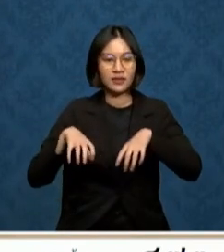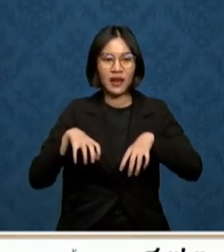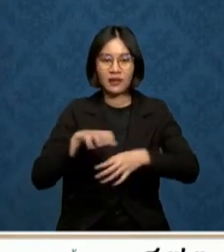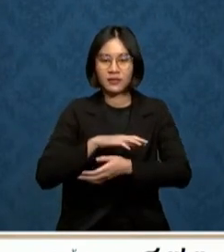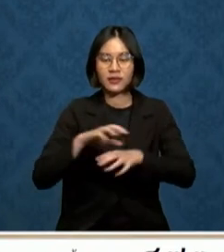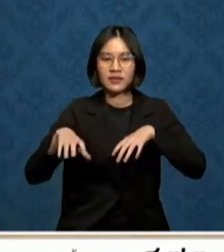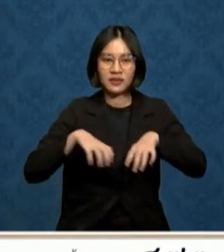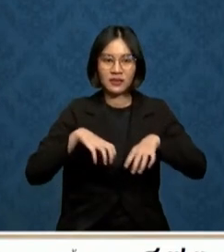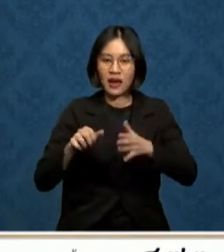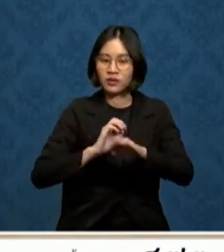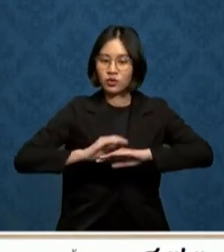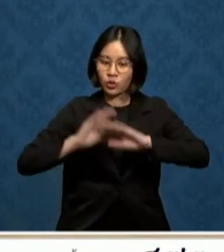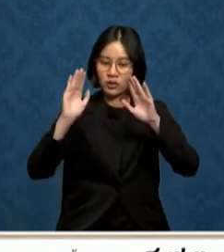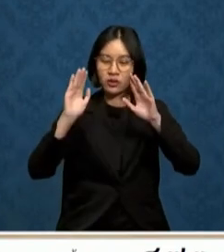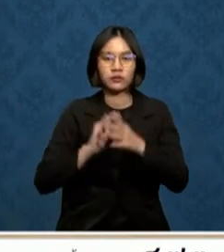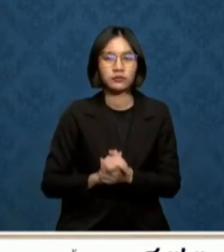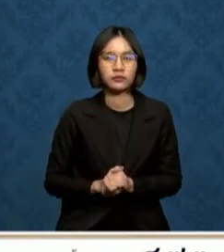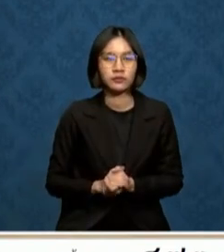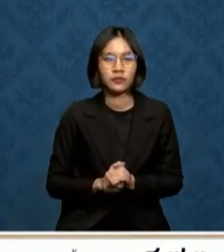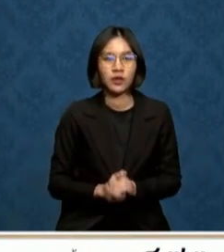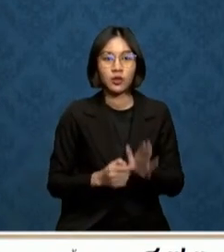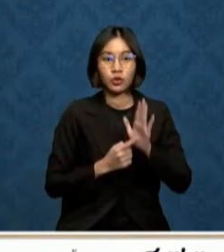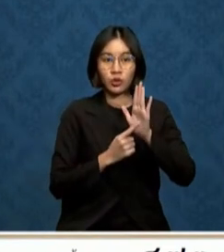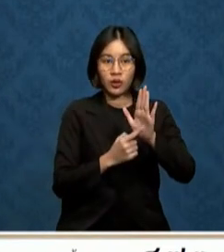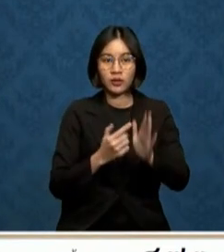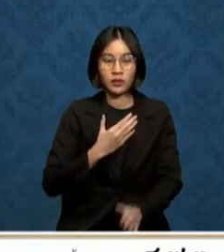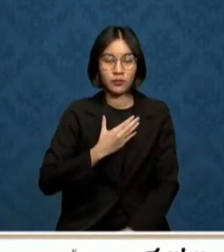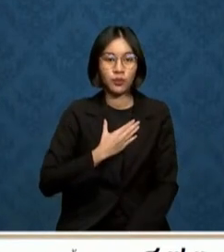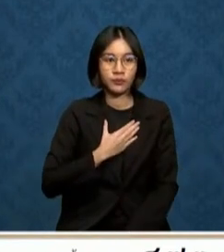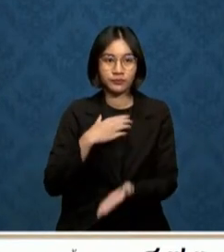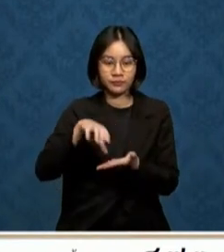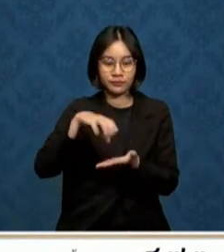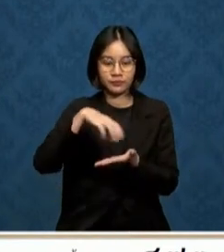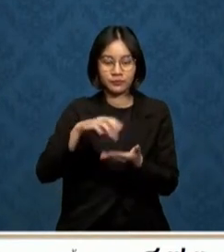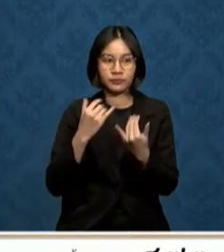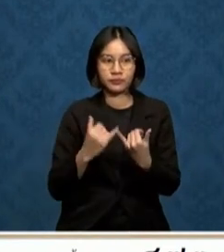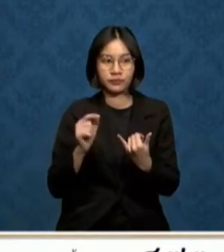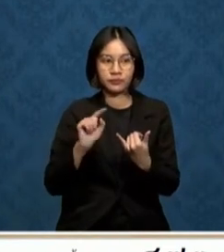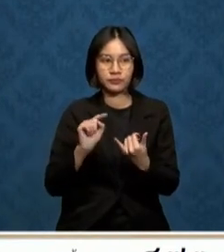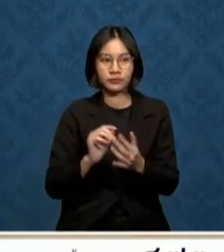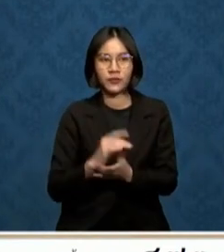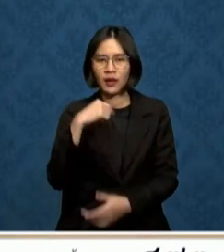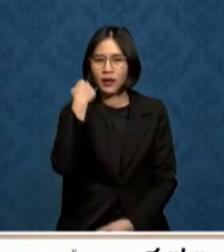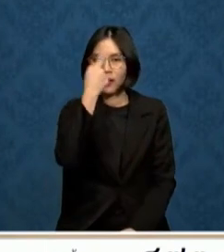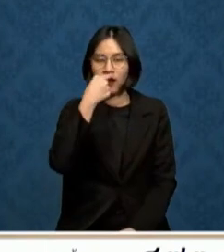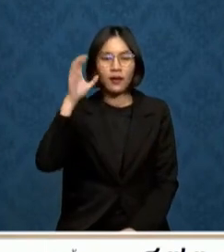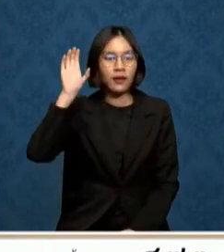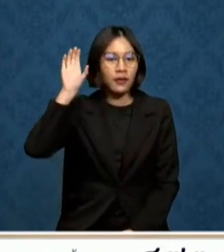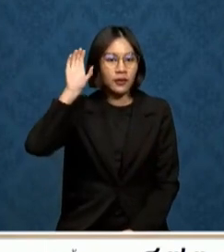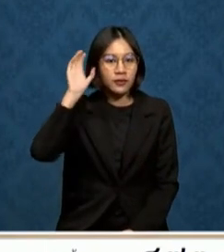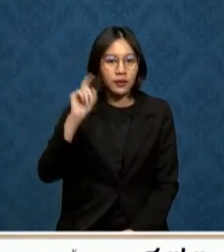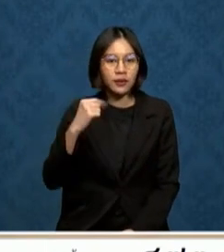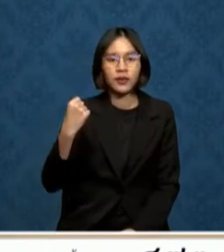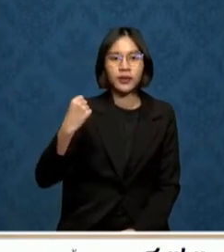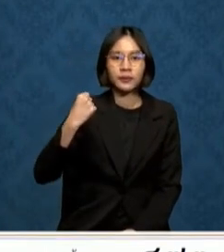ที่สุดเท่าที่จะมากได้ตัวอย่างที่ผมจะยกที่ตรงนี้นะครับคนที่เชื่อว่าอำน